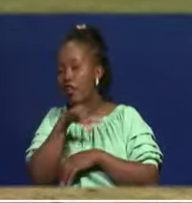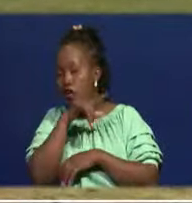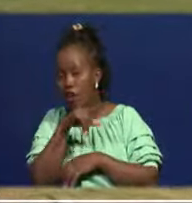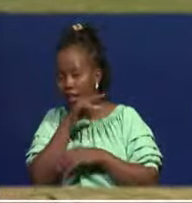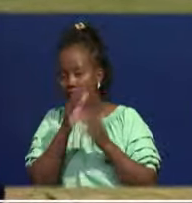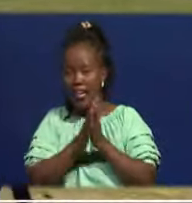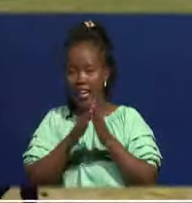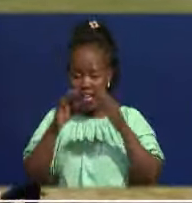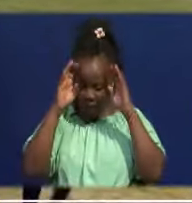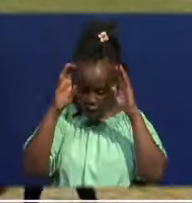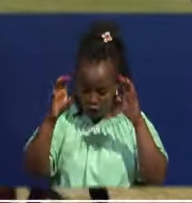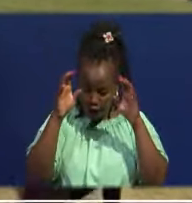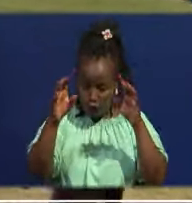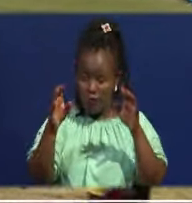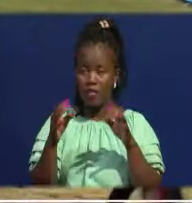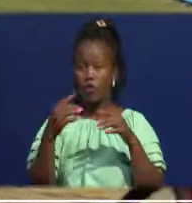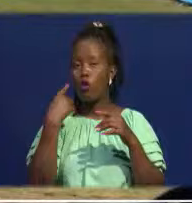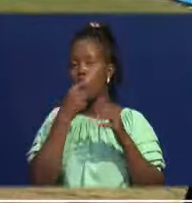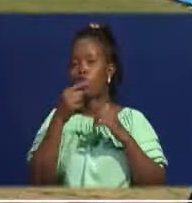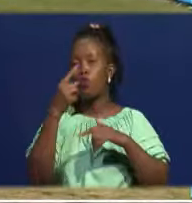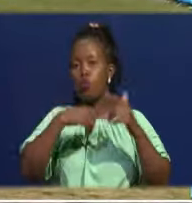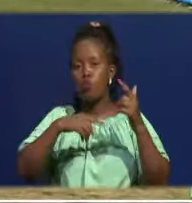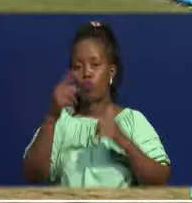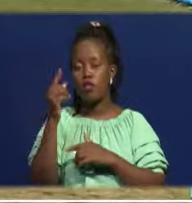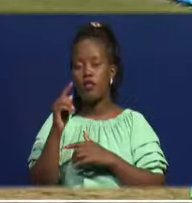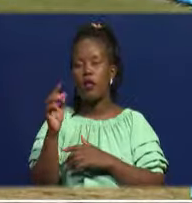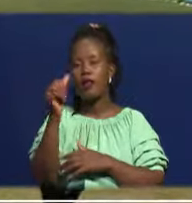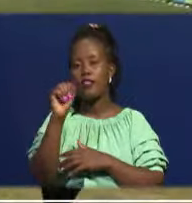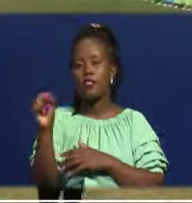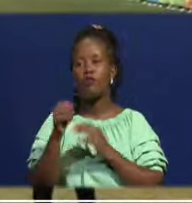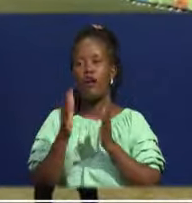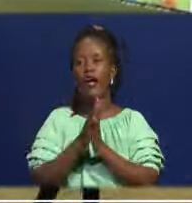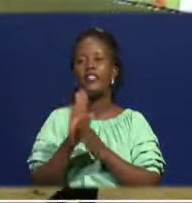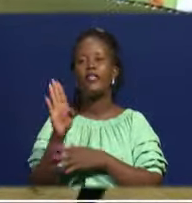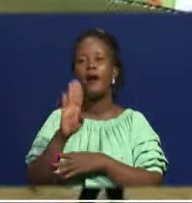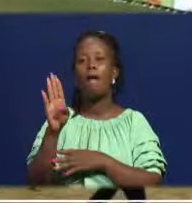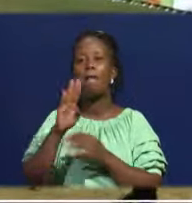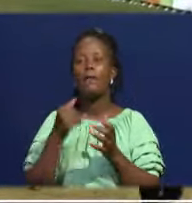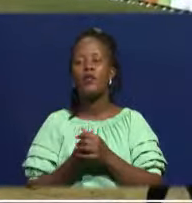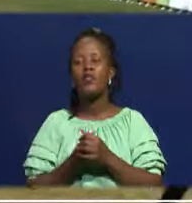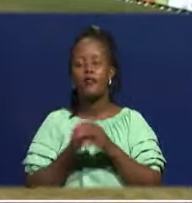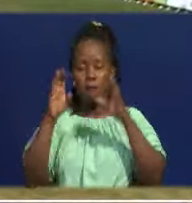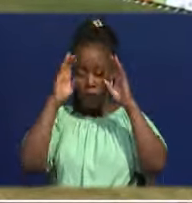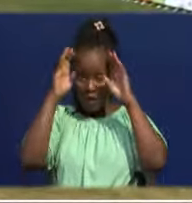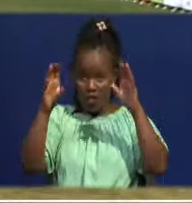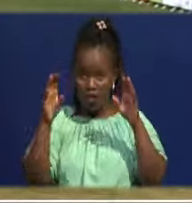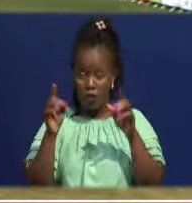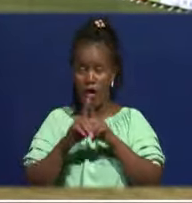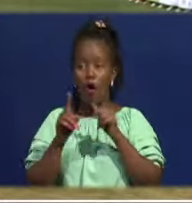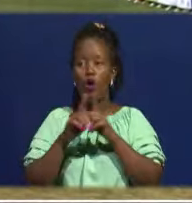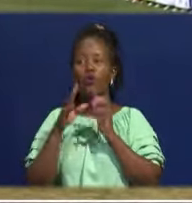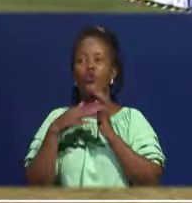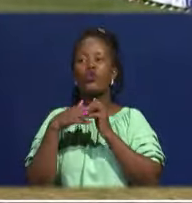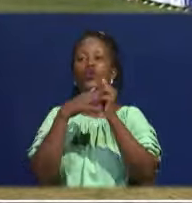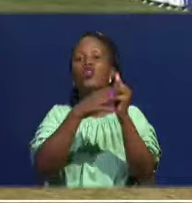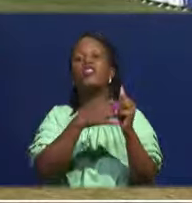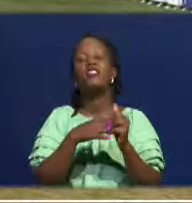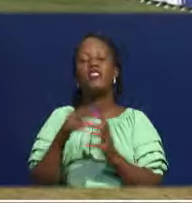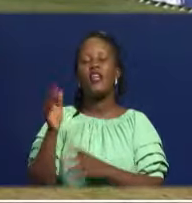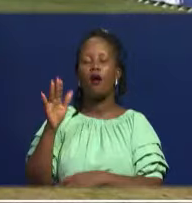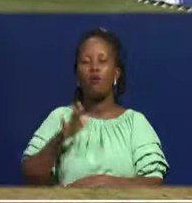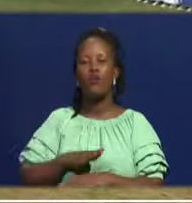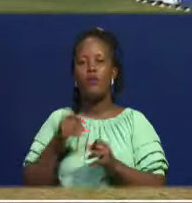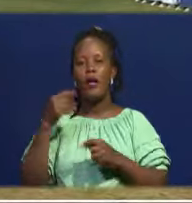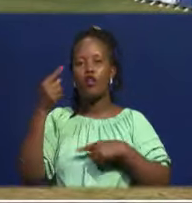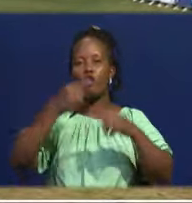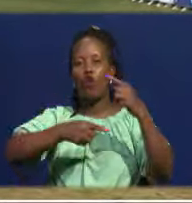wa Ethiopia ambao walishinda dhahabu na fedha mtawalia. Ethiopia ilitawala katika mbio za wanawake wenye umri wasiozidi